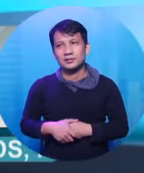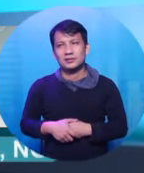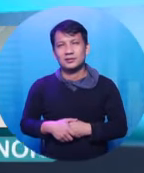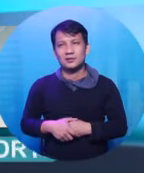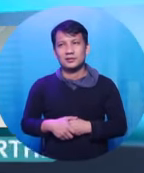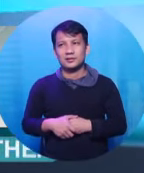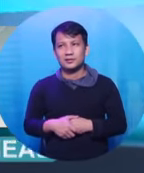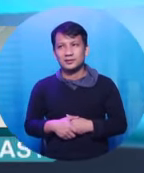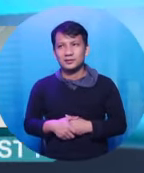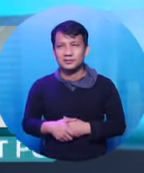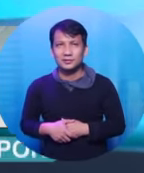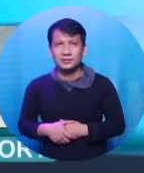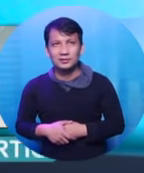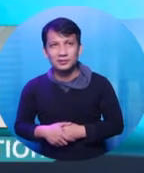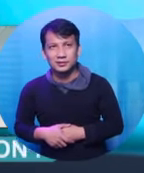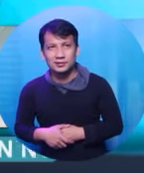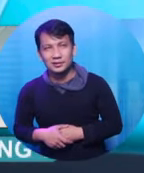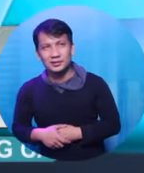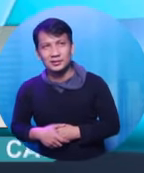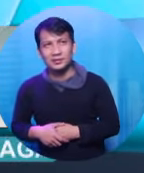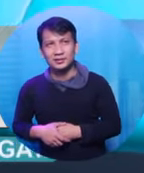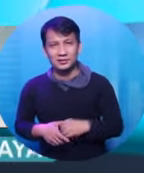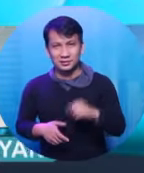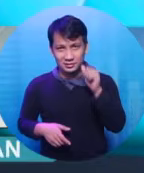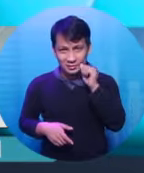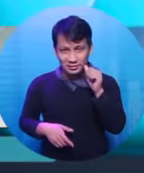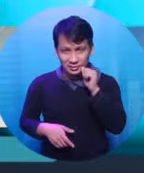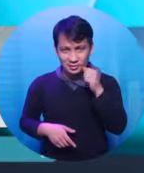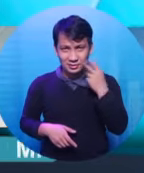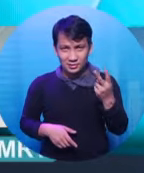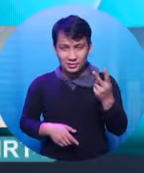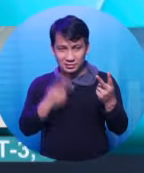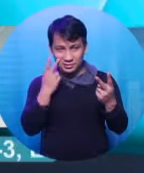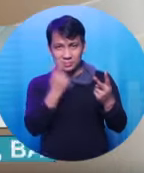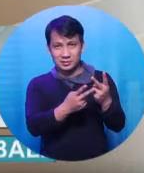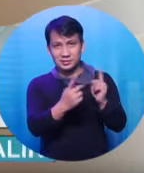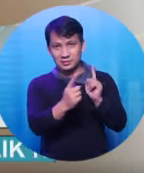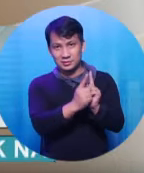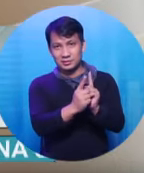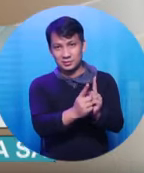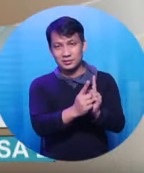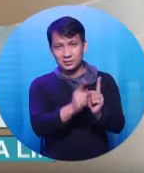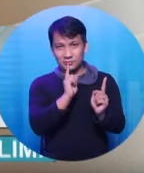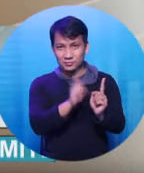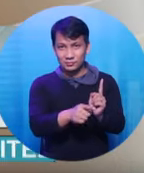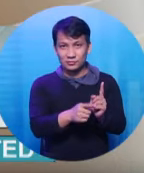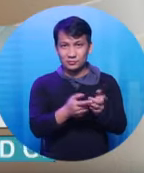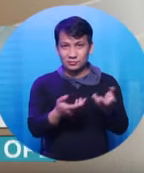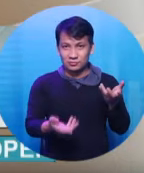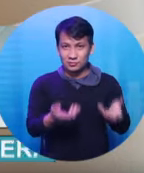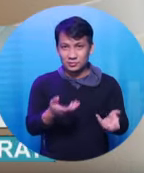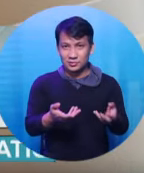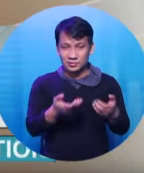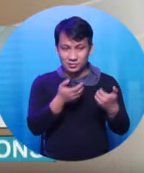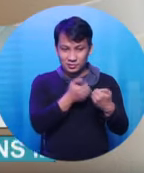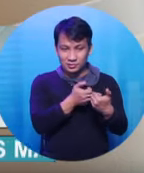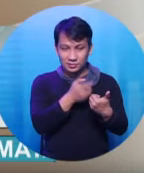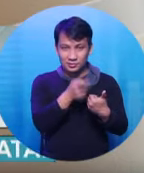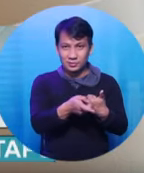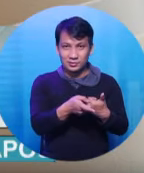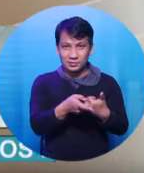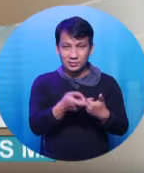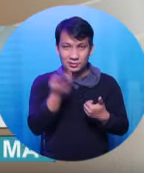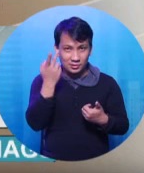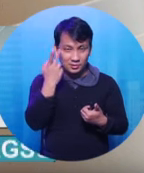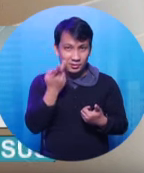now, Ma'am Angelica, so nahuli kayo sa akto na karelasyon habang may